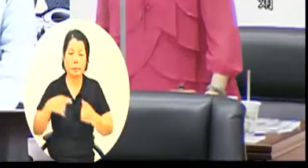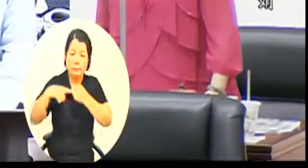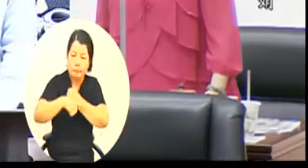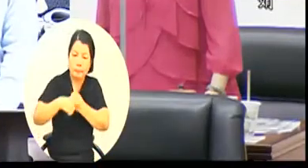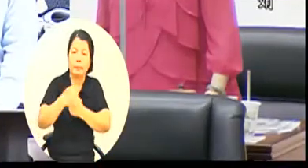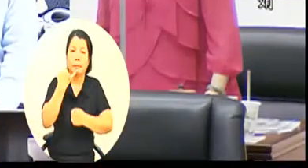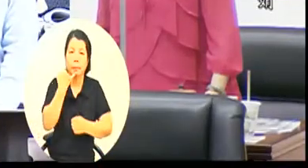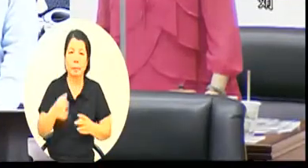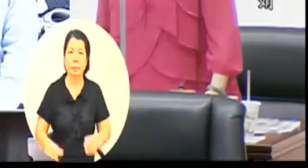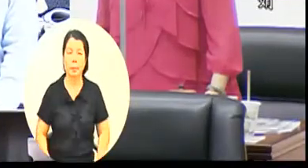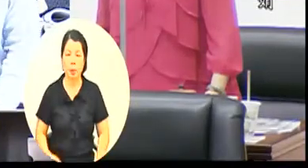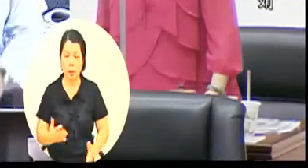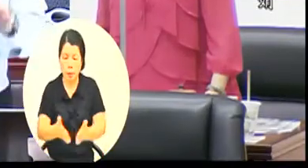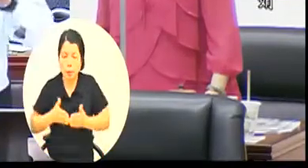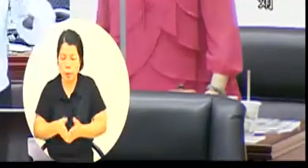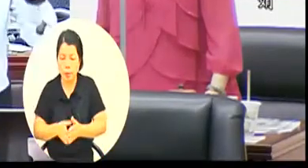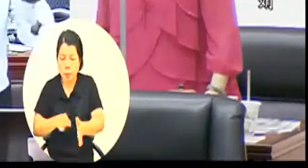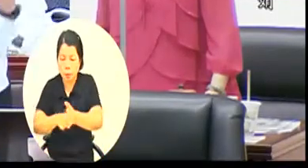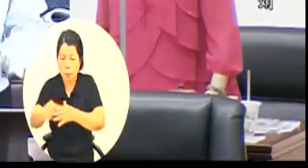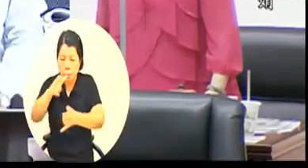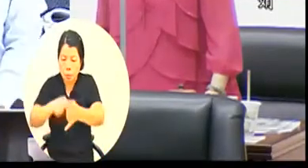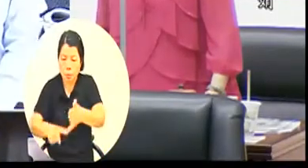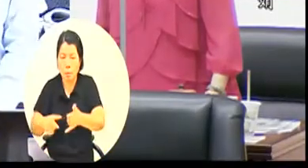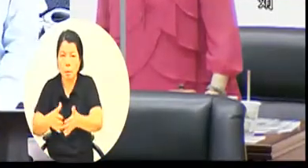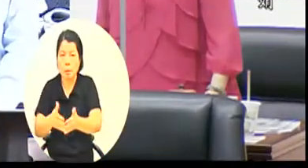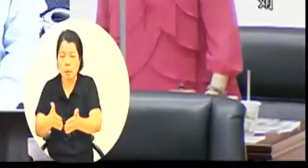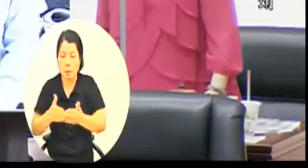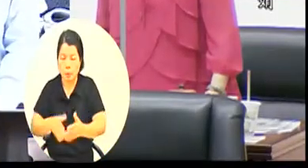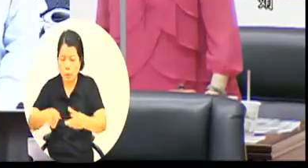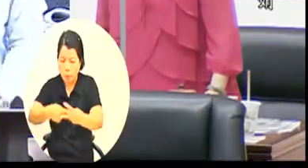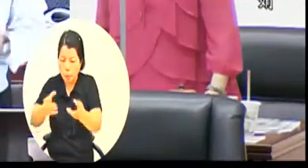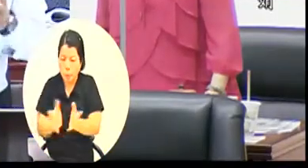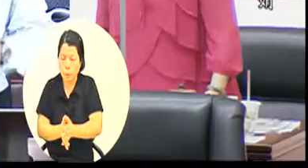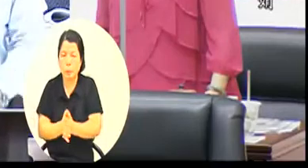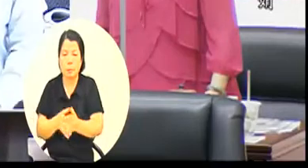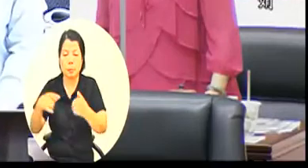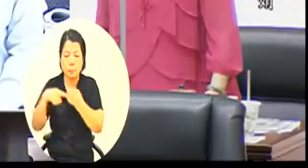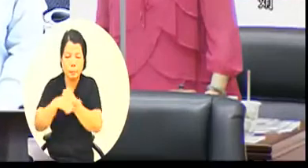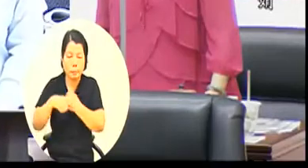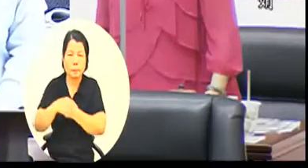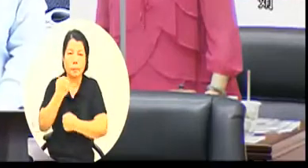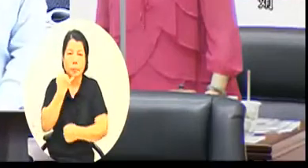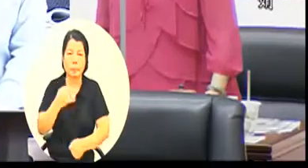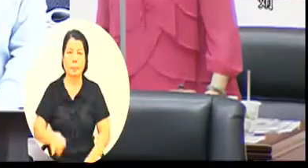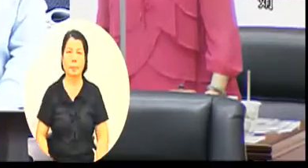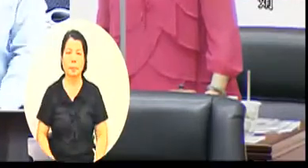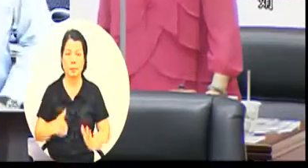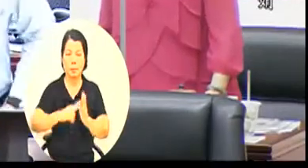开启一个专案性的研究各种样态的调查。那我想是不是跟议员做这样的